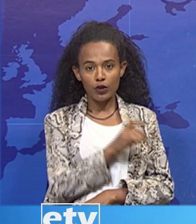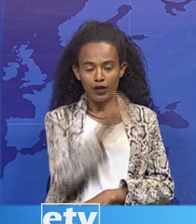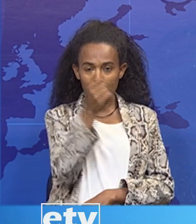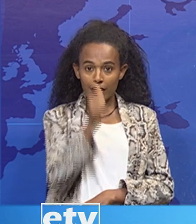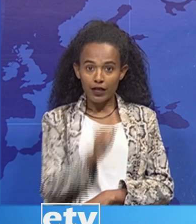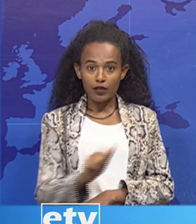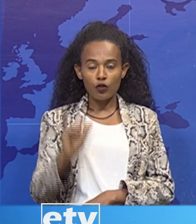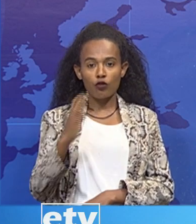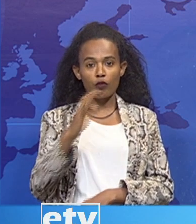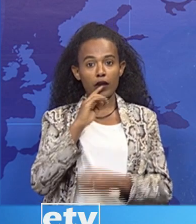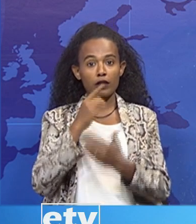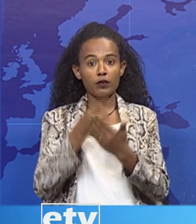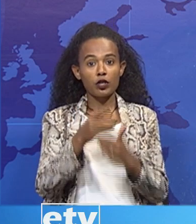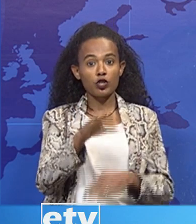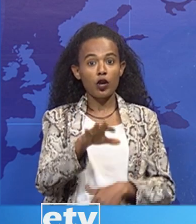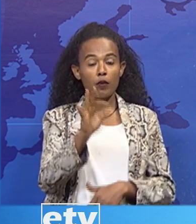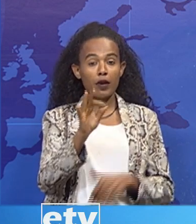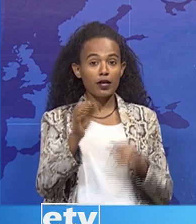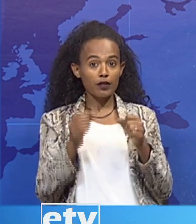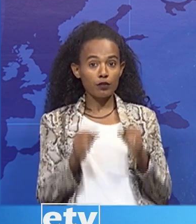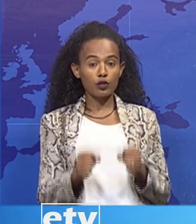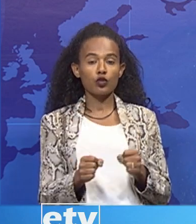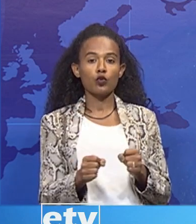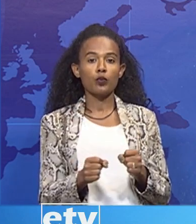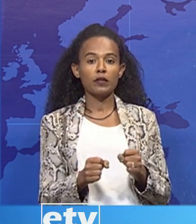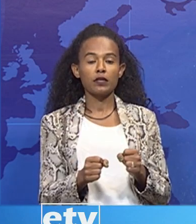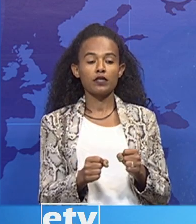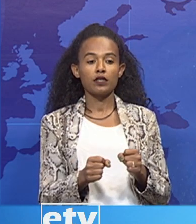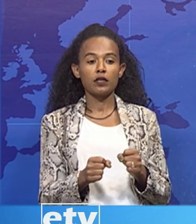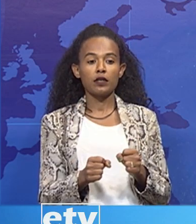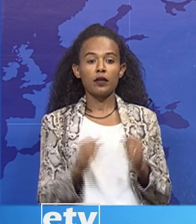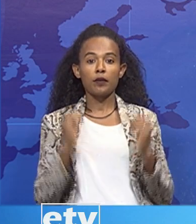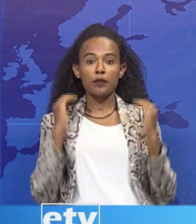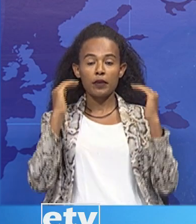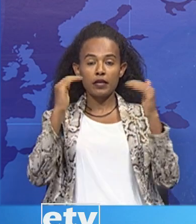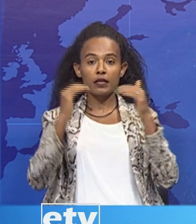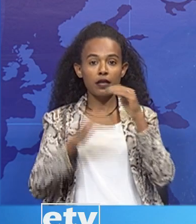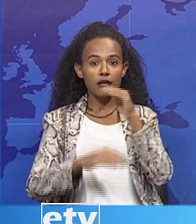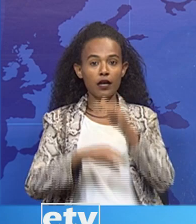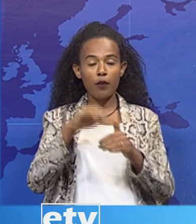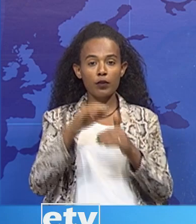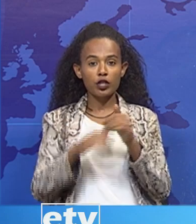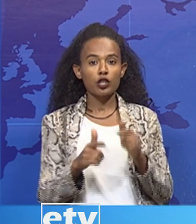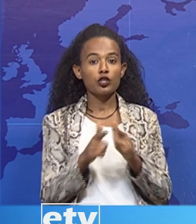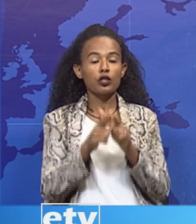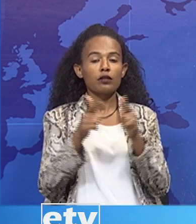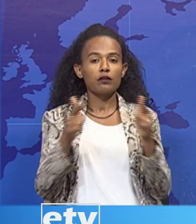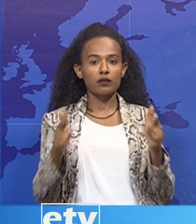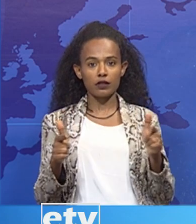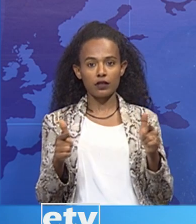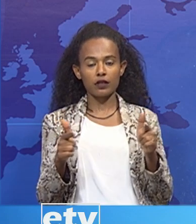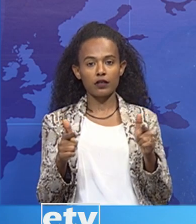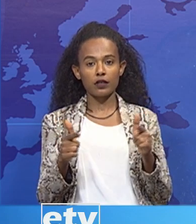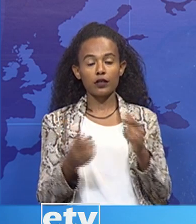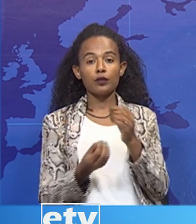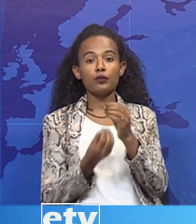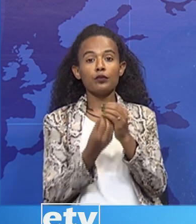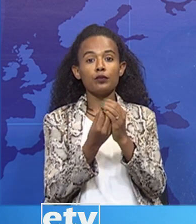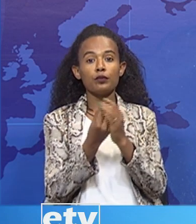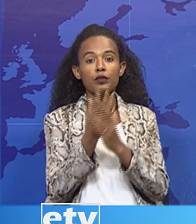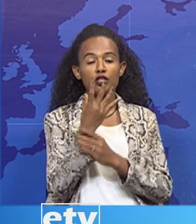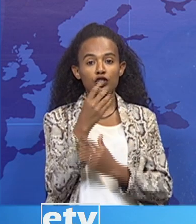የትኛውንም አይነት መረጃ ማግኘት የሚችሉበትን መድረክ ያመቻቸ ትልቅ የምንጭ